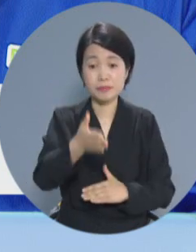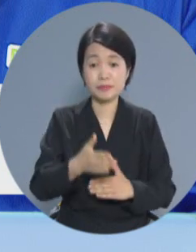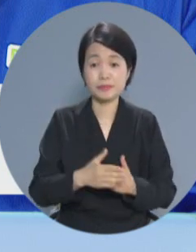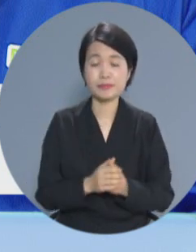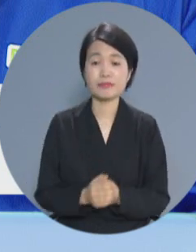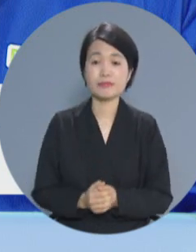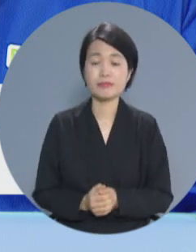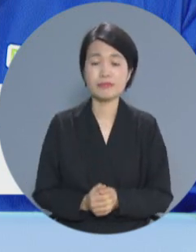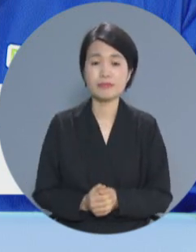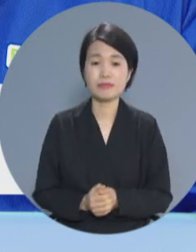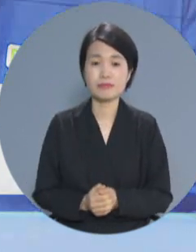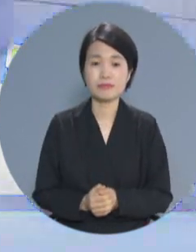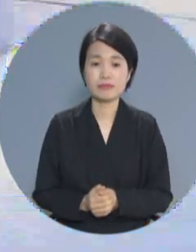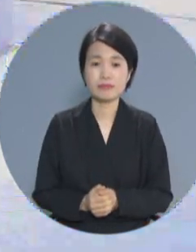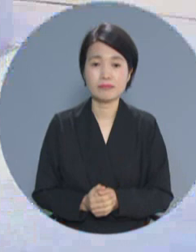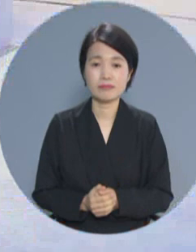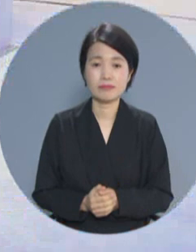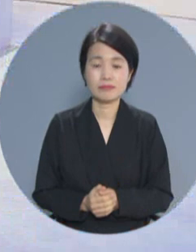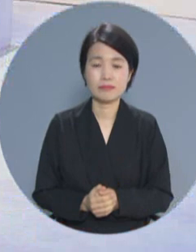기자입니다.